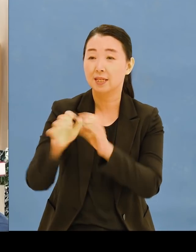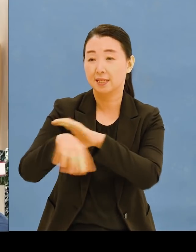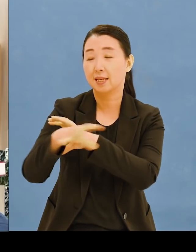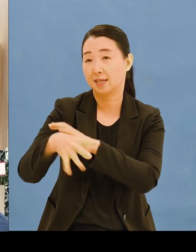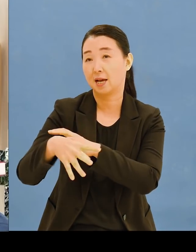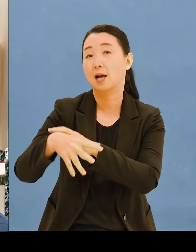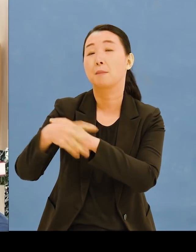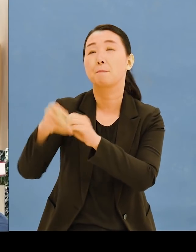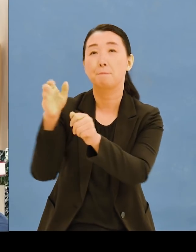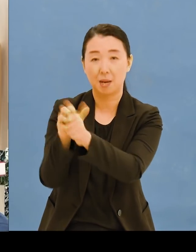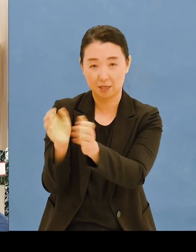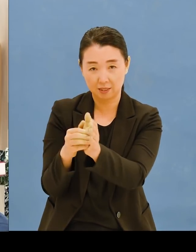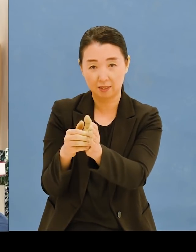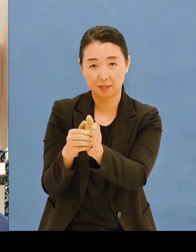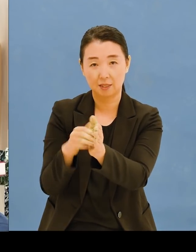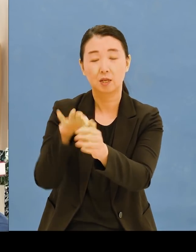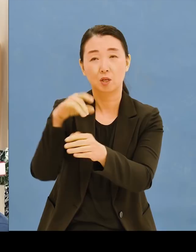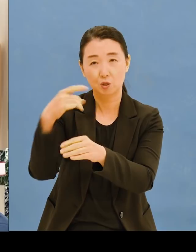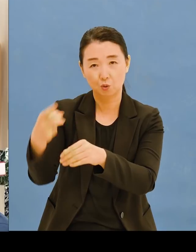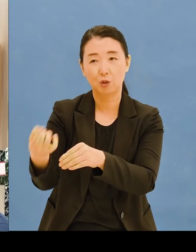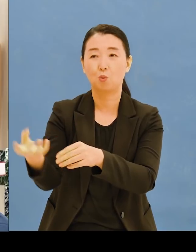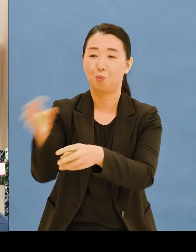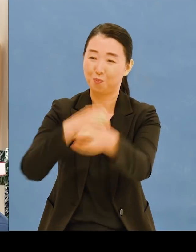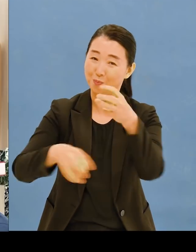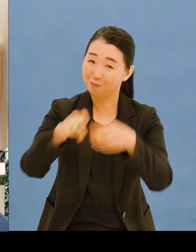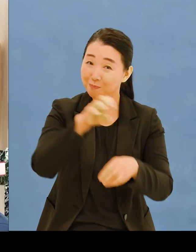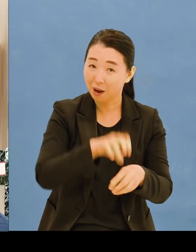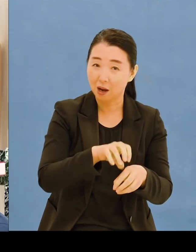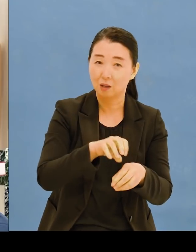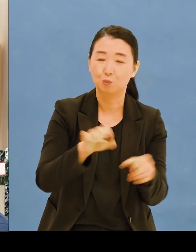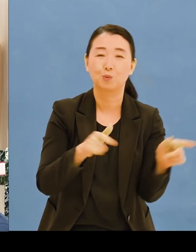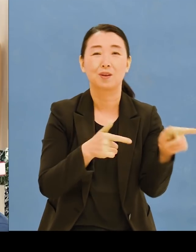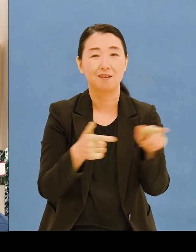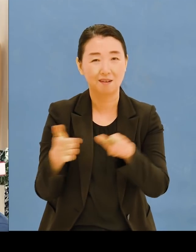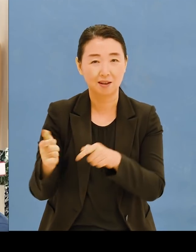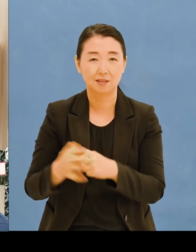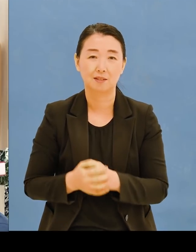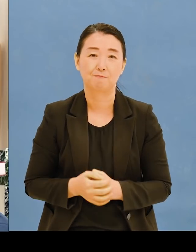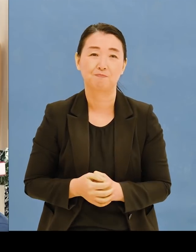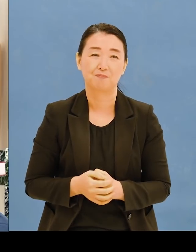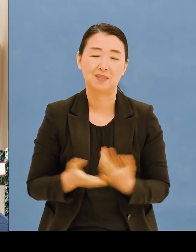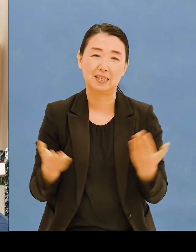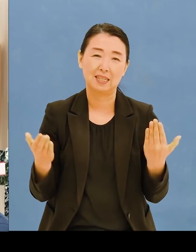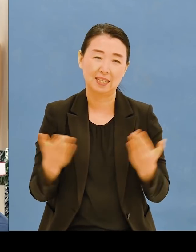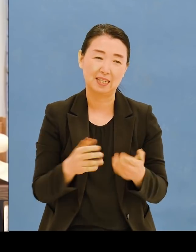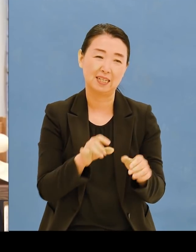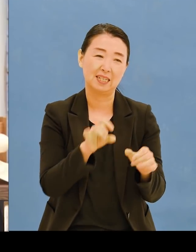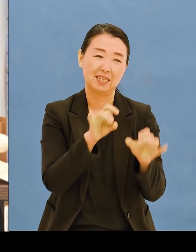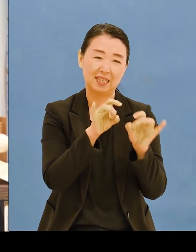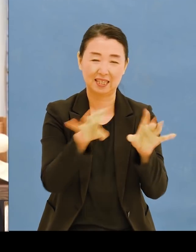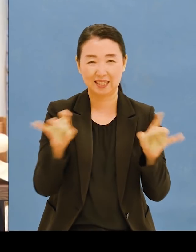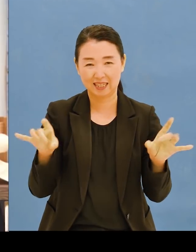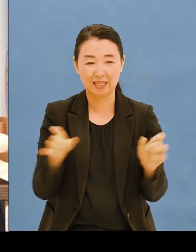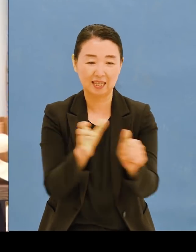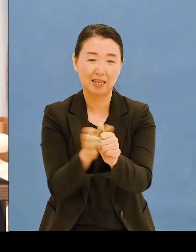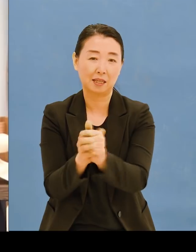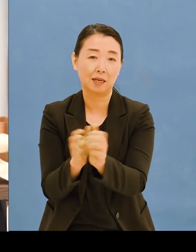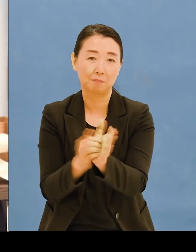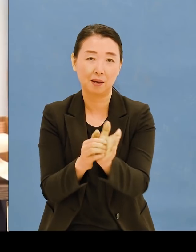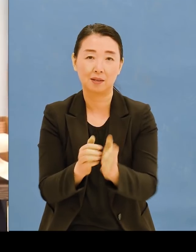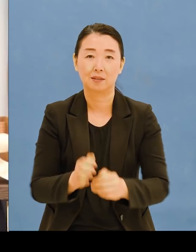이제 세탁기가 빠니까 이제 그걸 다 넘기고 이제 패킹하고 이제 여러 가지 이제 작업들을 이제 거기서 이제